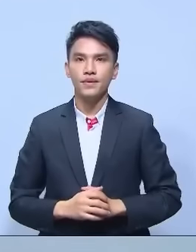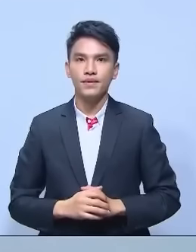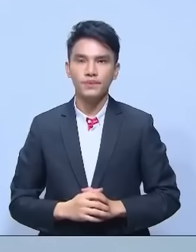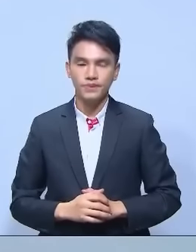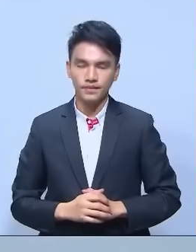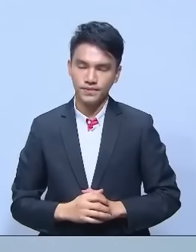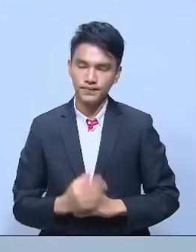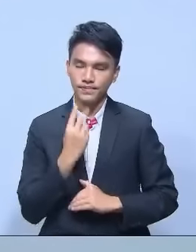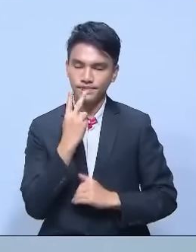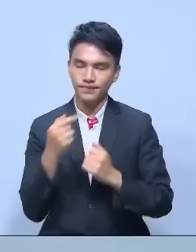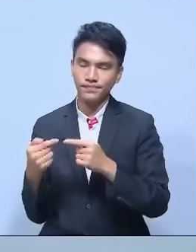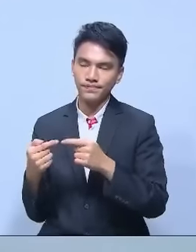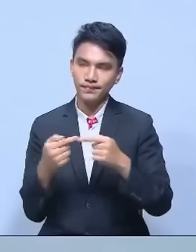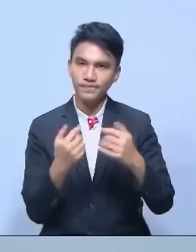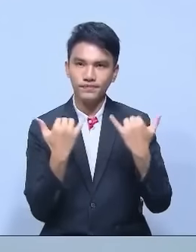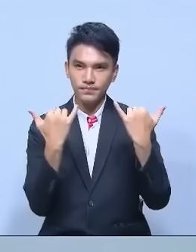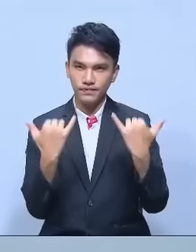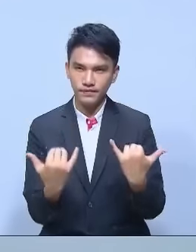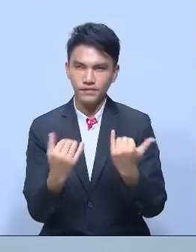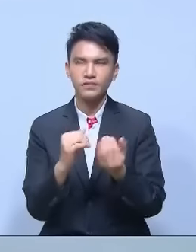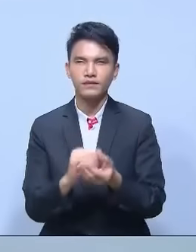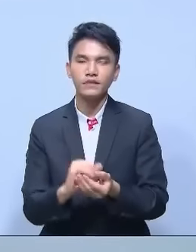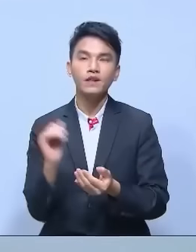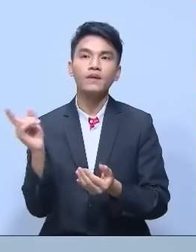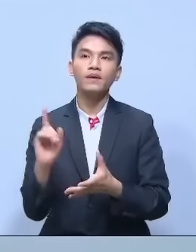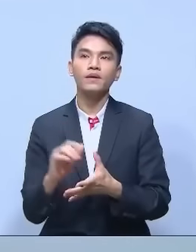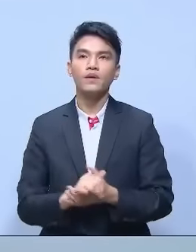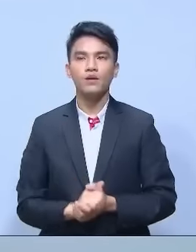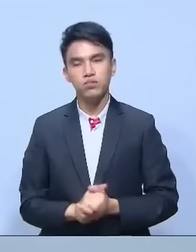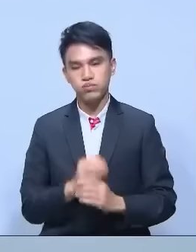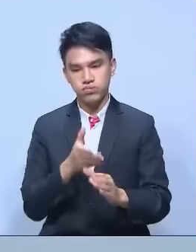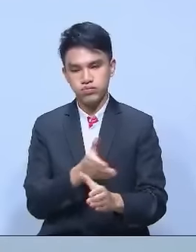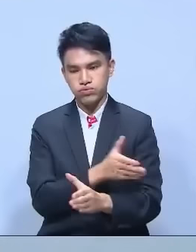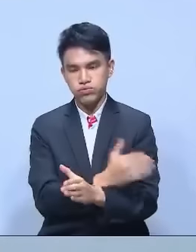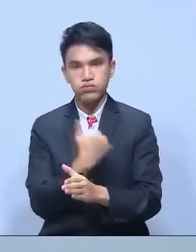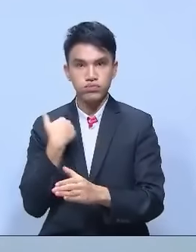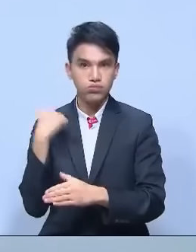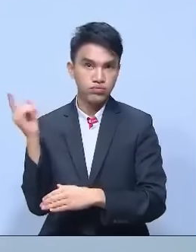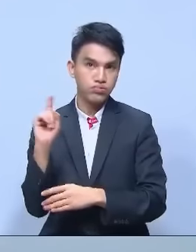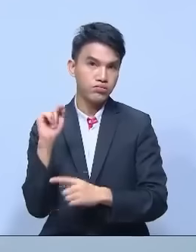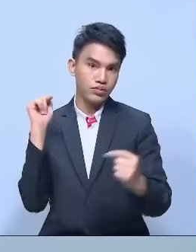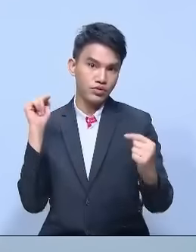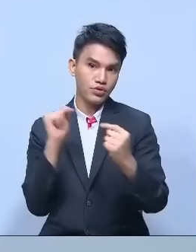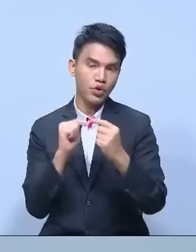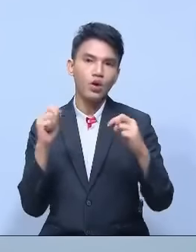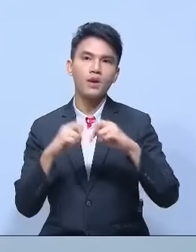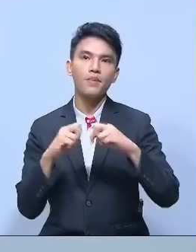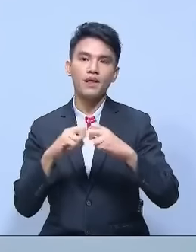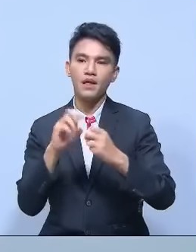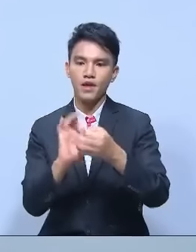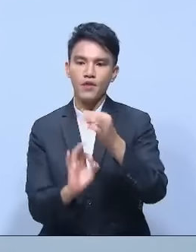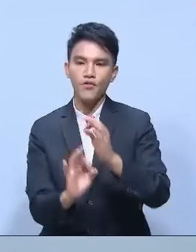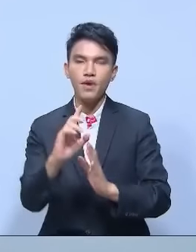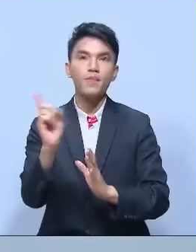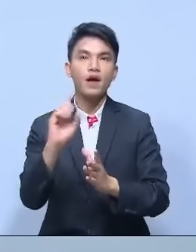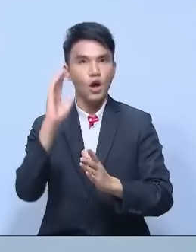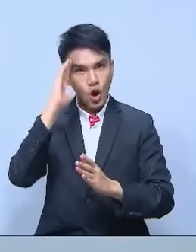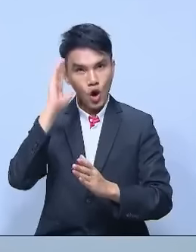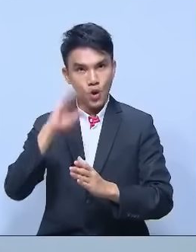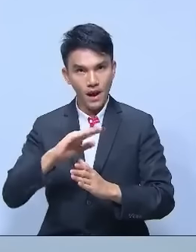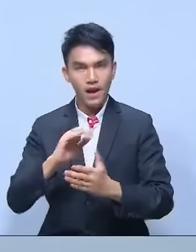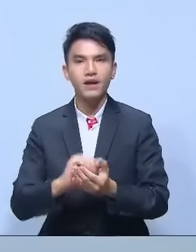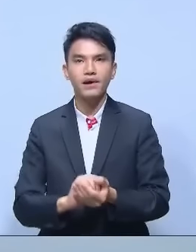ผู้ชมคะมาดูคดีนี้กันหน่อยนะคะอย่างที่เกริ่นไปนะคะก่อนหน้านี้ที่บอกว่ามันเกิดเหตุการณ์เพลิงไหม้ขึ้นที่หอพักแห่งหนึ่ง